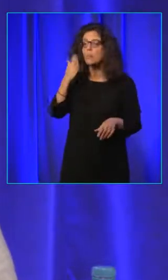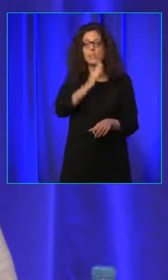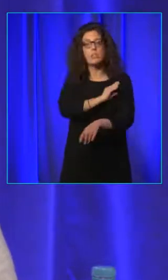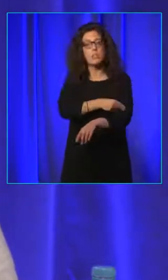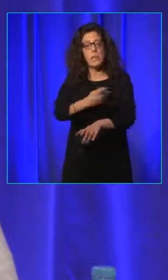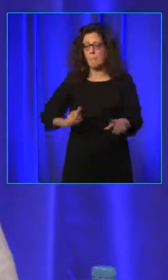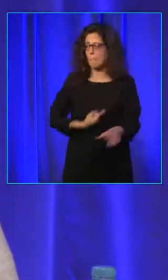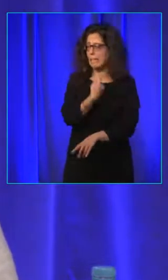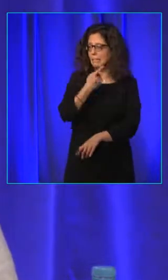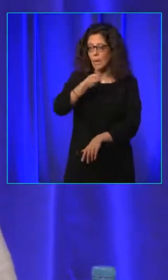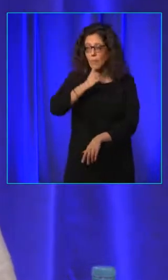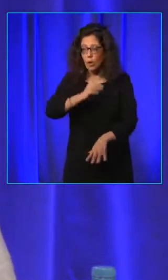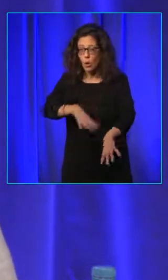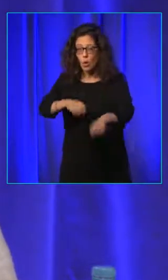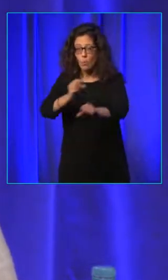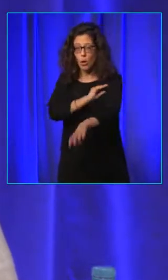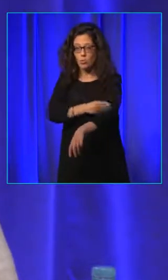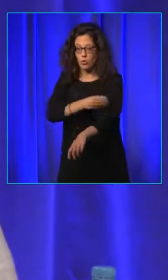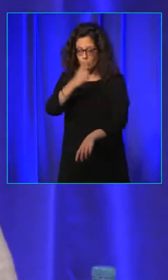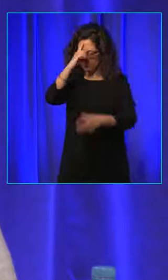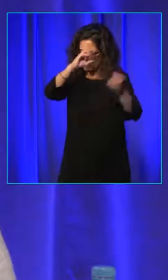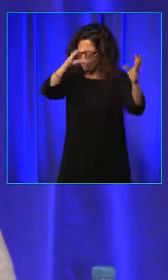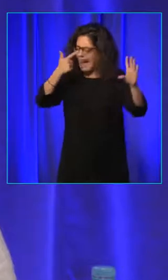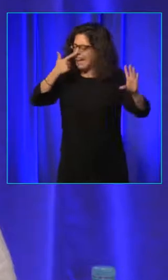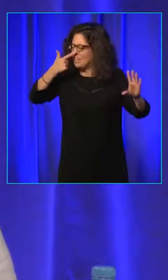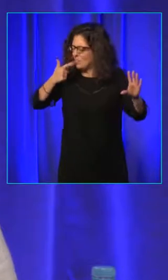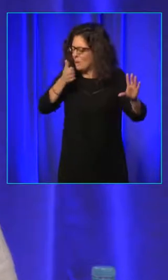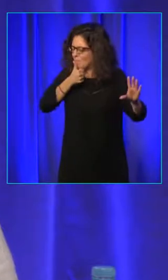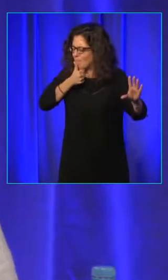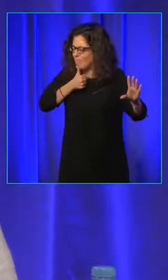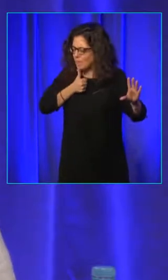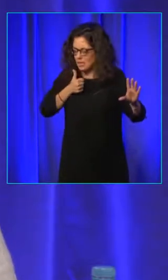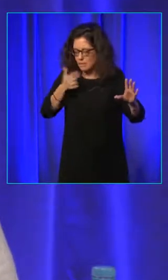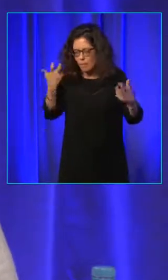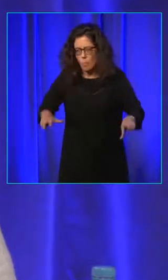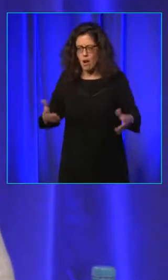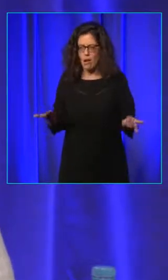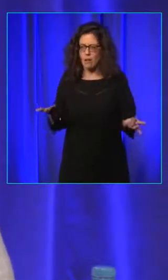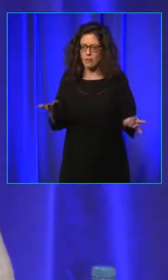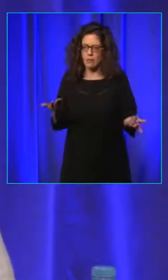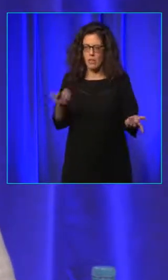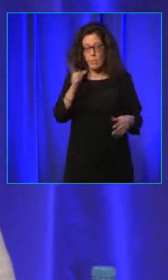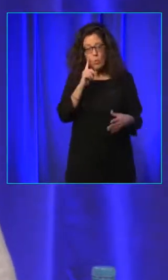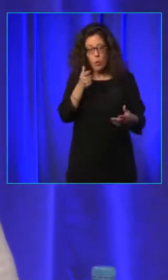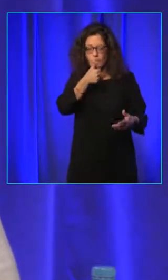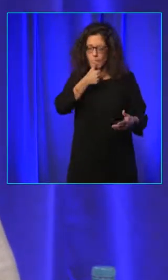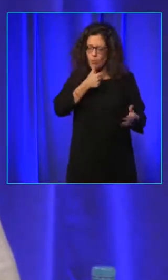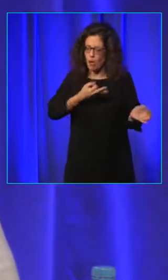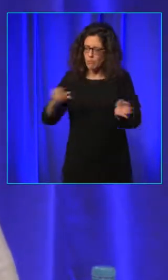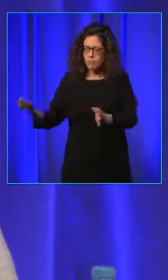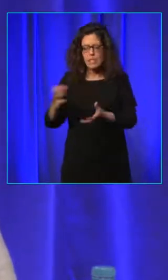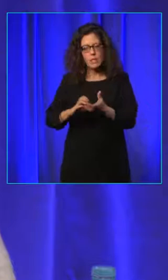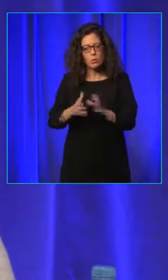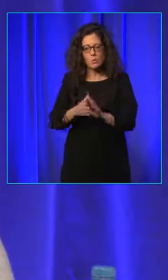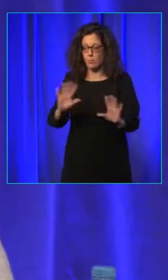la pratique, ils font l'imagerie et ils ressentent la douleur. Donc j'ai dit, je ne veux surtout pas de douleur. Parce que les douleurs chroniques, après, c'est compliqué. Je leur